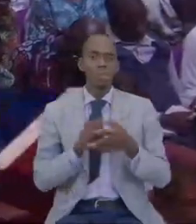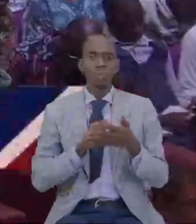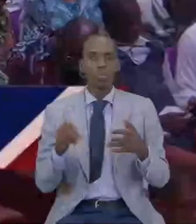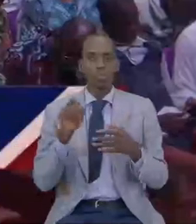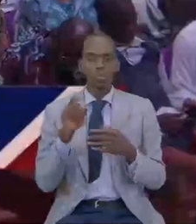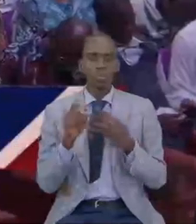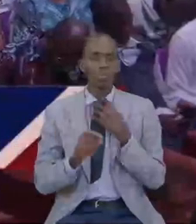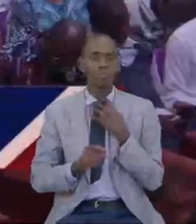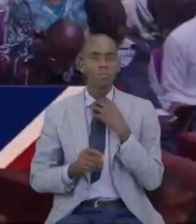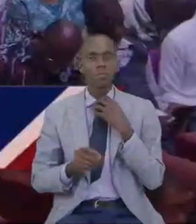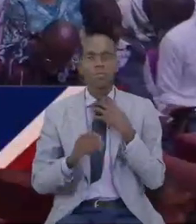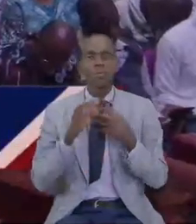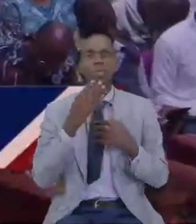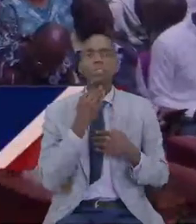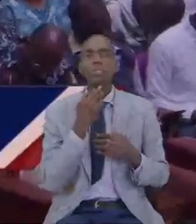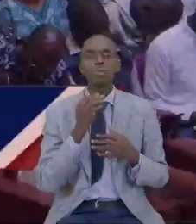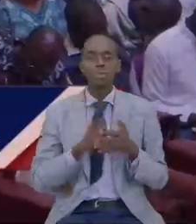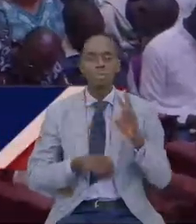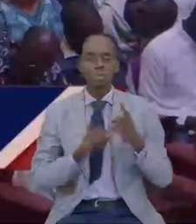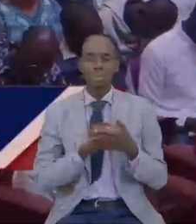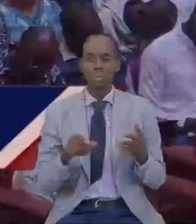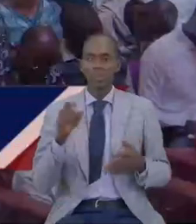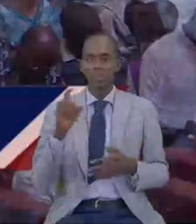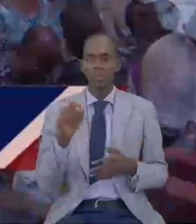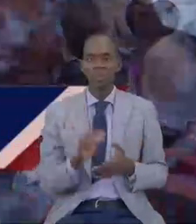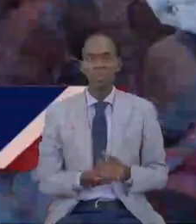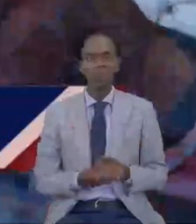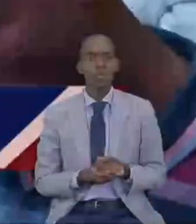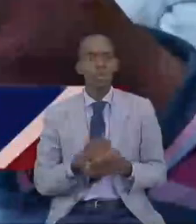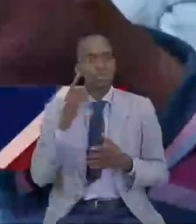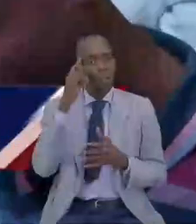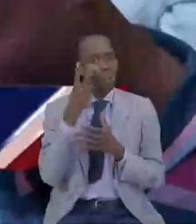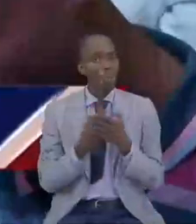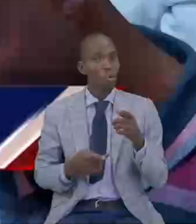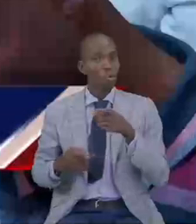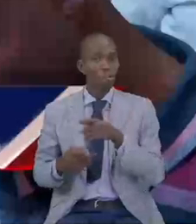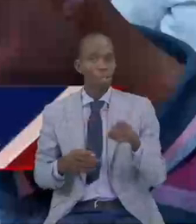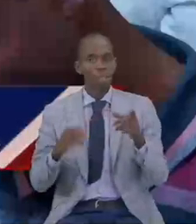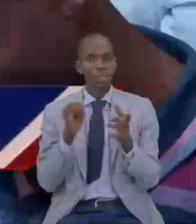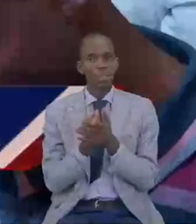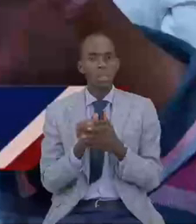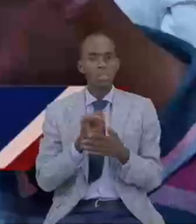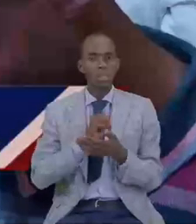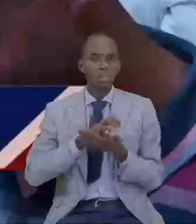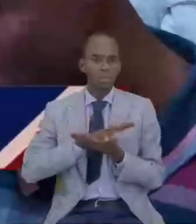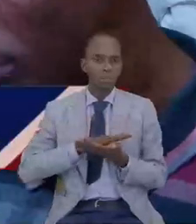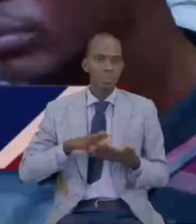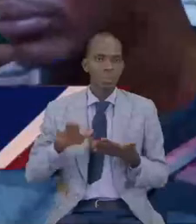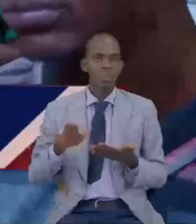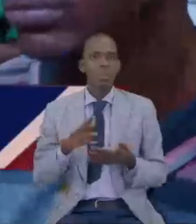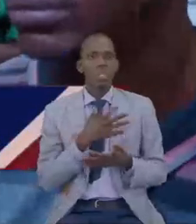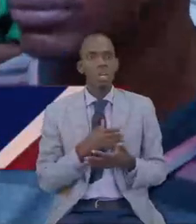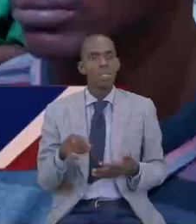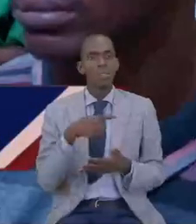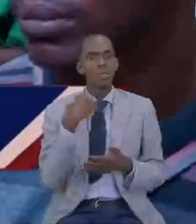11. Hébreux 2, 11. Car celui qui sanctifie et ceux qui sont sanctifiés sont tous